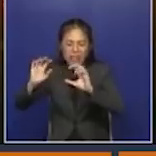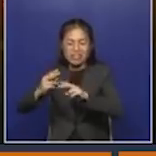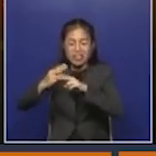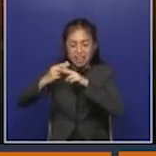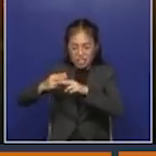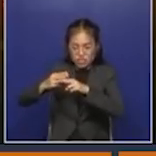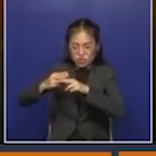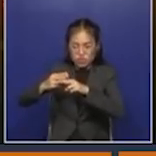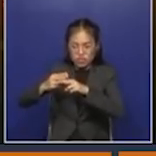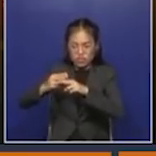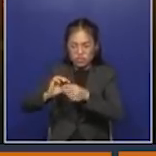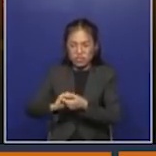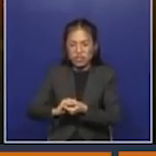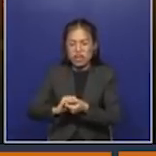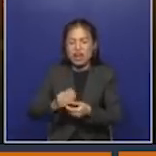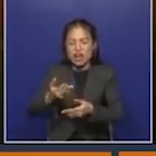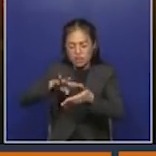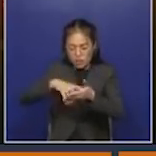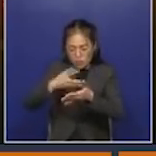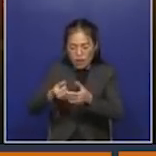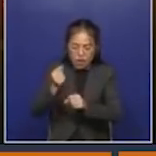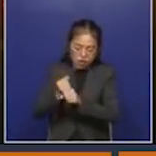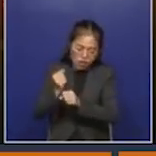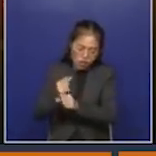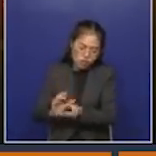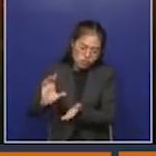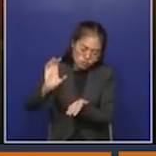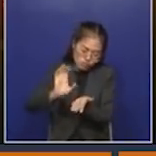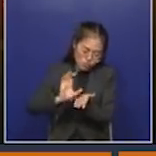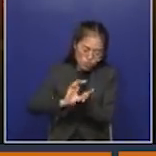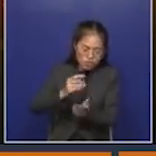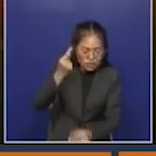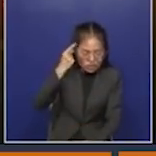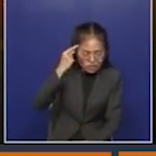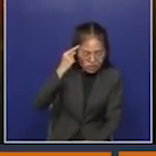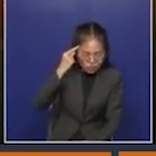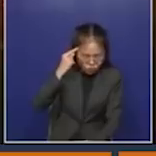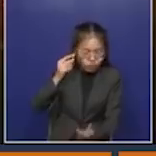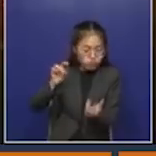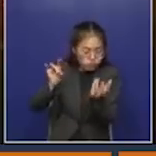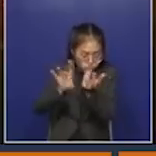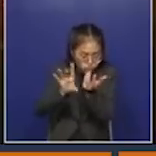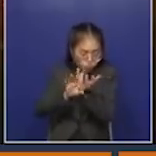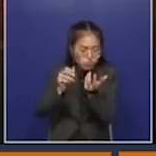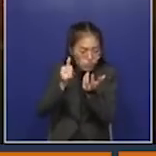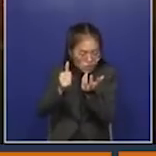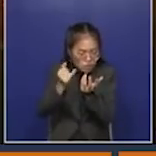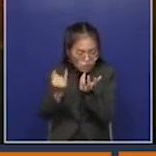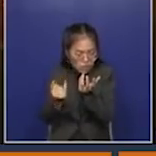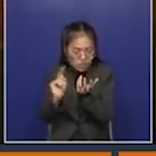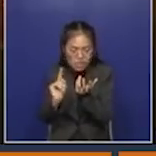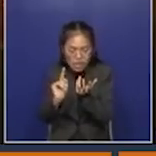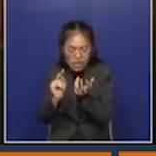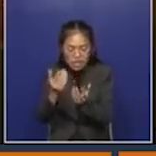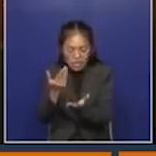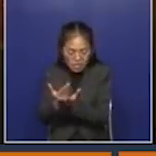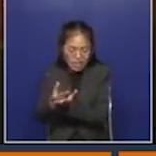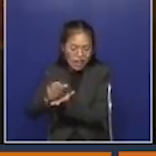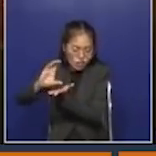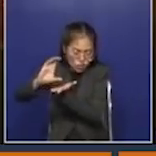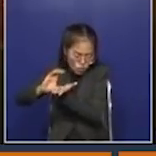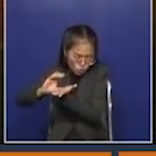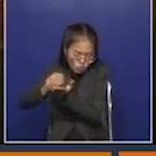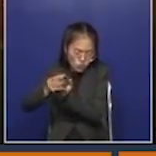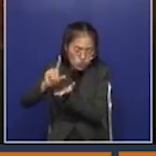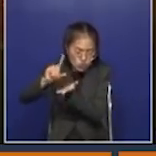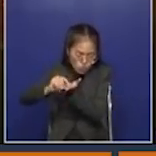ไม่นะทำให้ฐานการลงทุนต่างๆนั้นจะต้องคิดคำนึงถึงความคุ้มค่าและตัวต้นทุนที่จะเกิดขึ้น